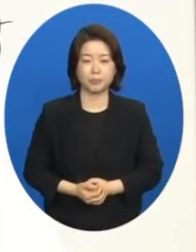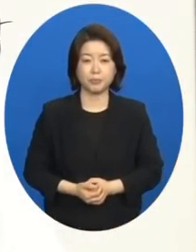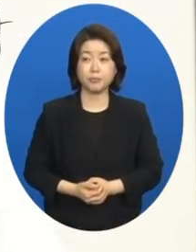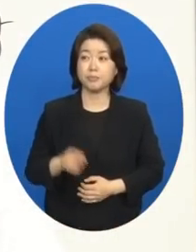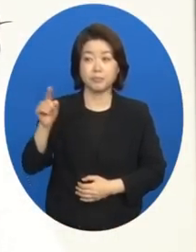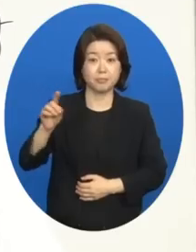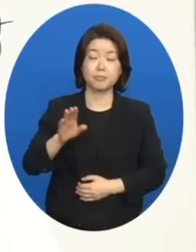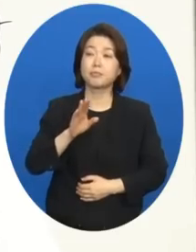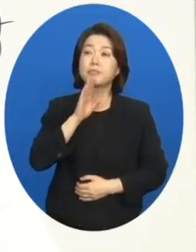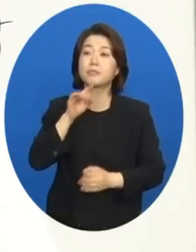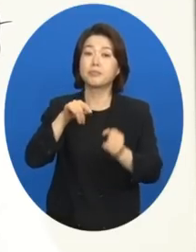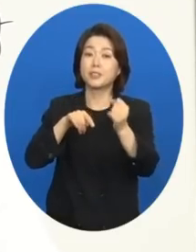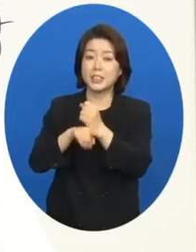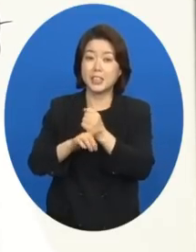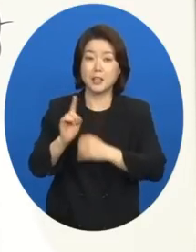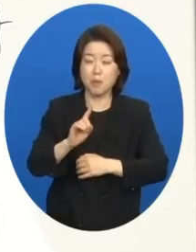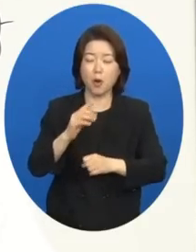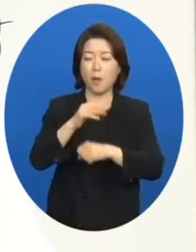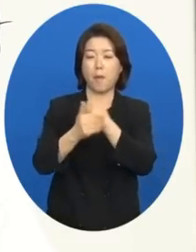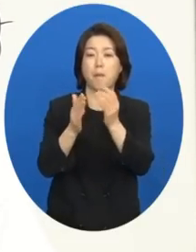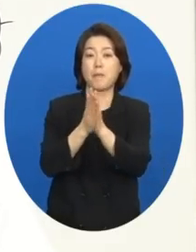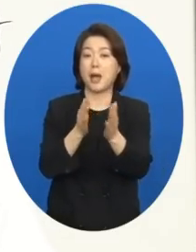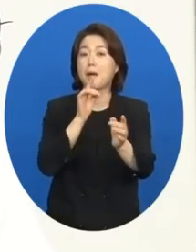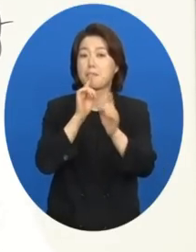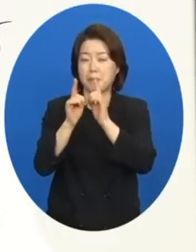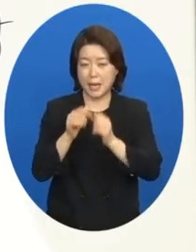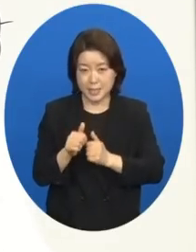진리의 성경 말씀을 따라